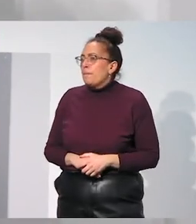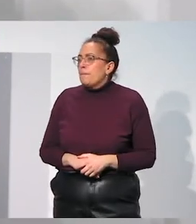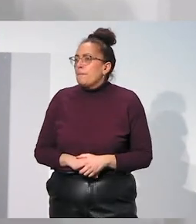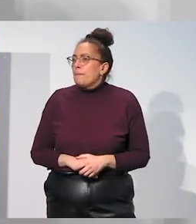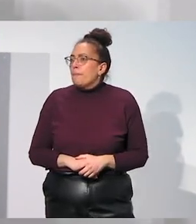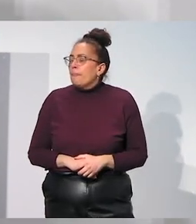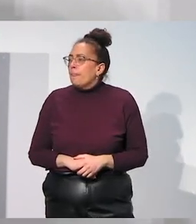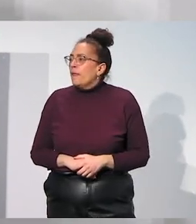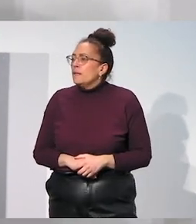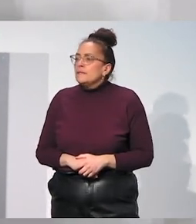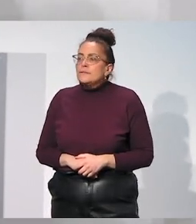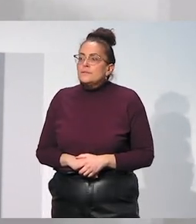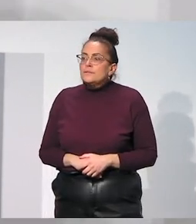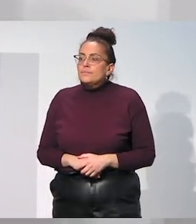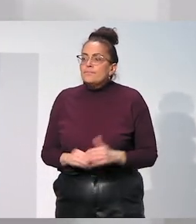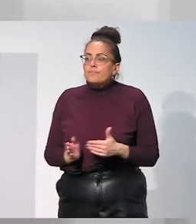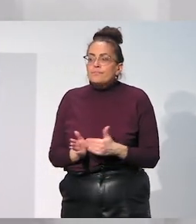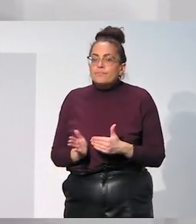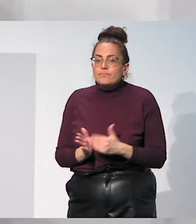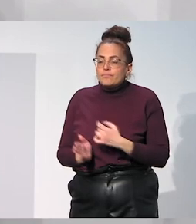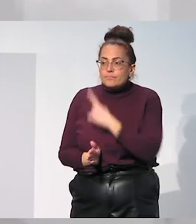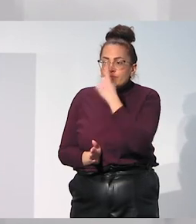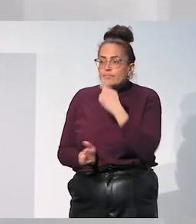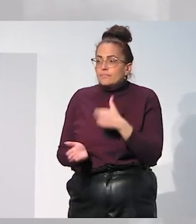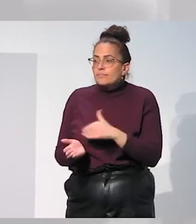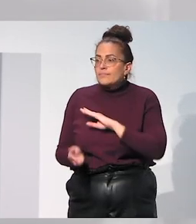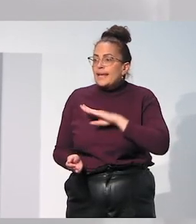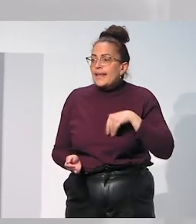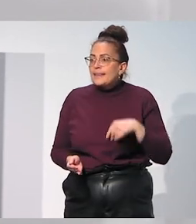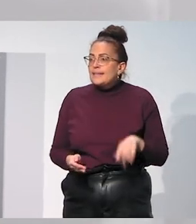Est-ce qu'il y a une dernière question ?